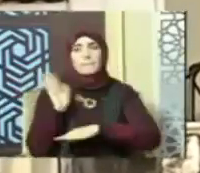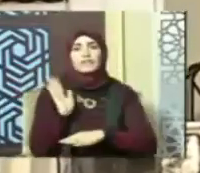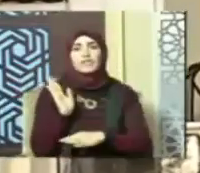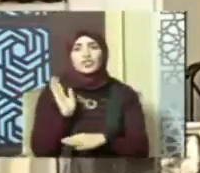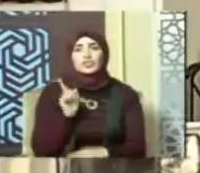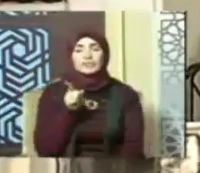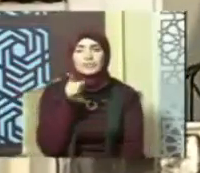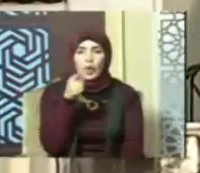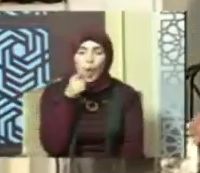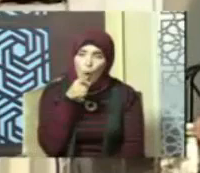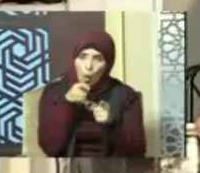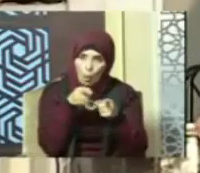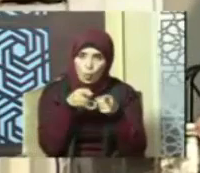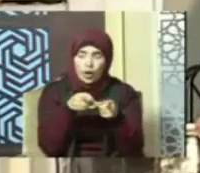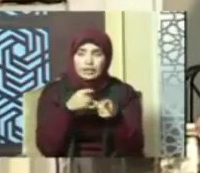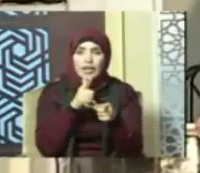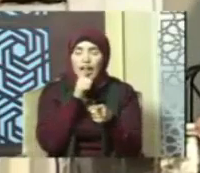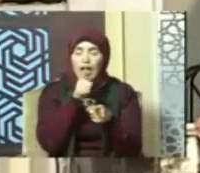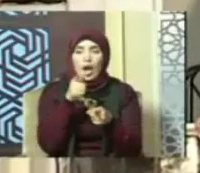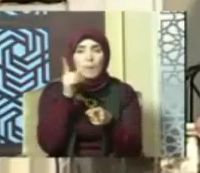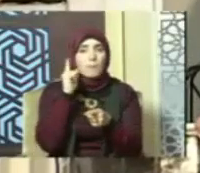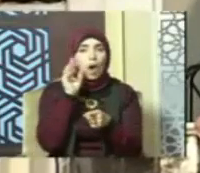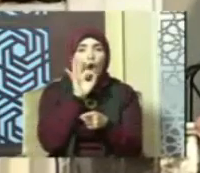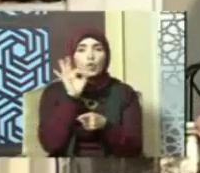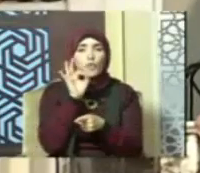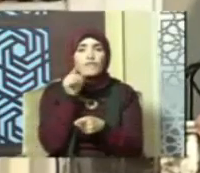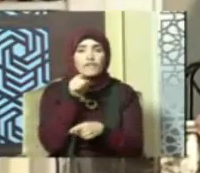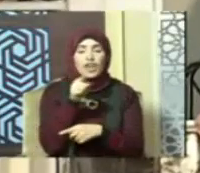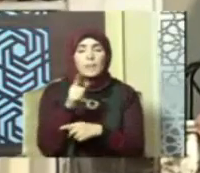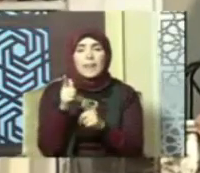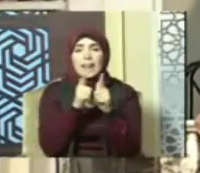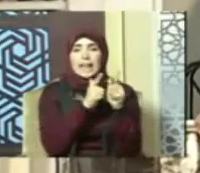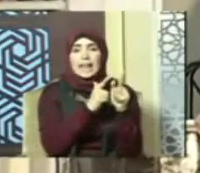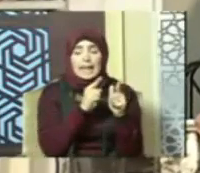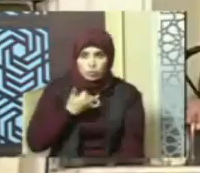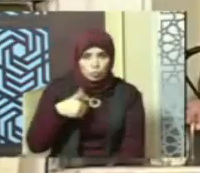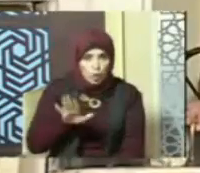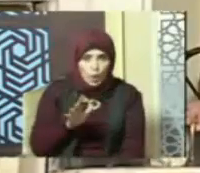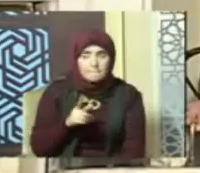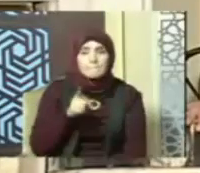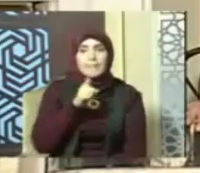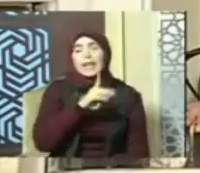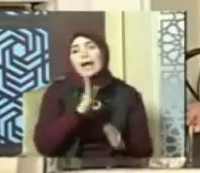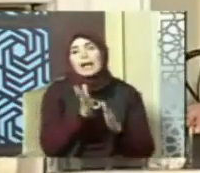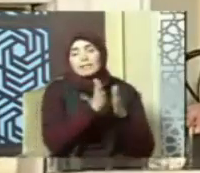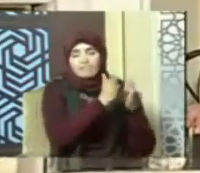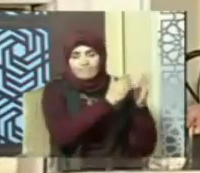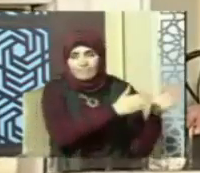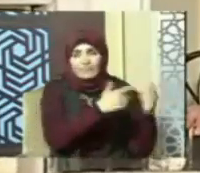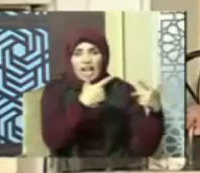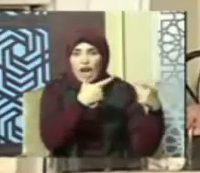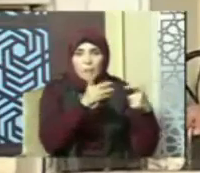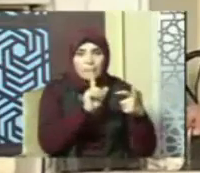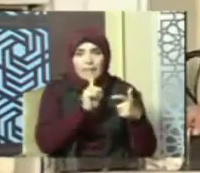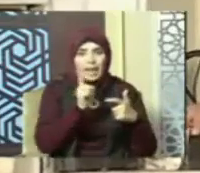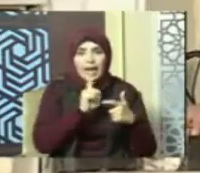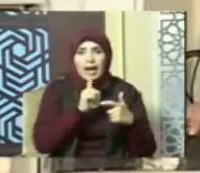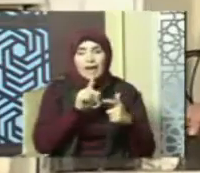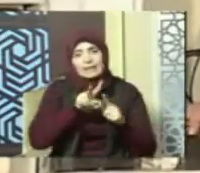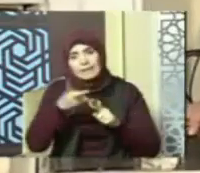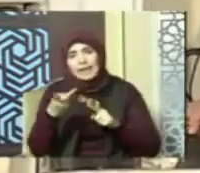ودنياك. وهذا ما يعرف بالجهاد البنائي، معركة البناء هي